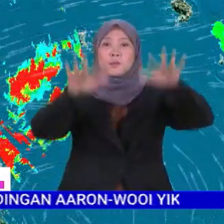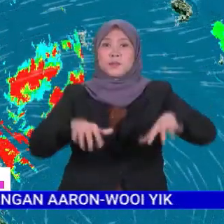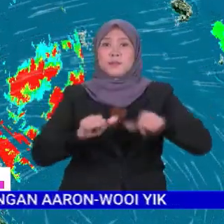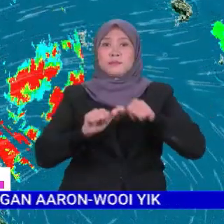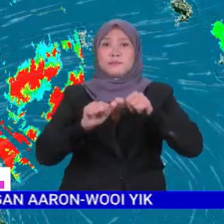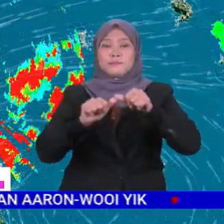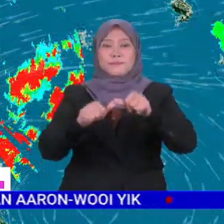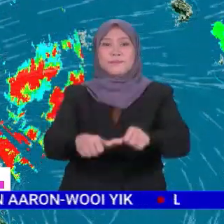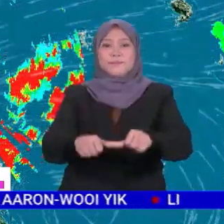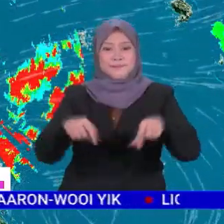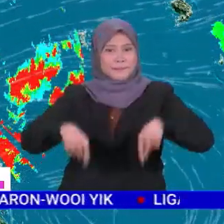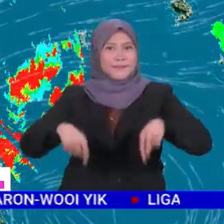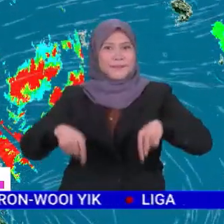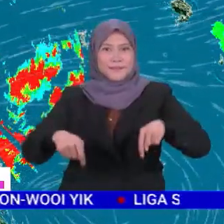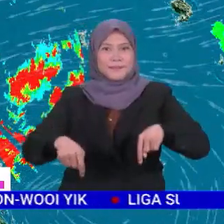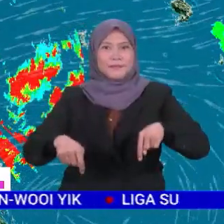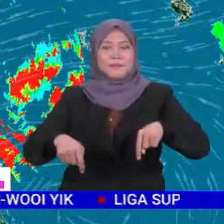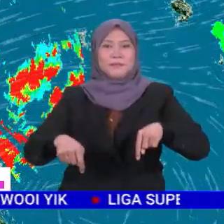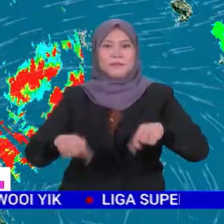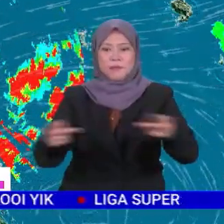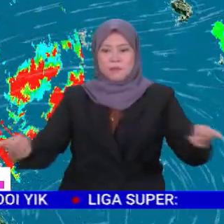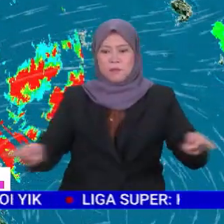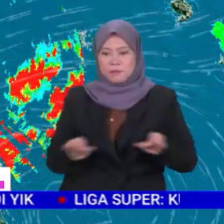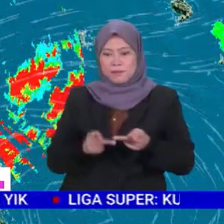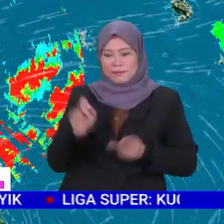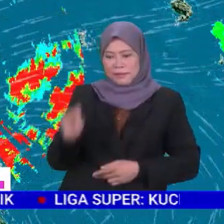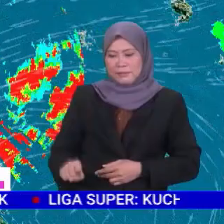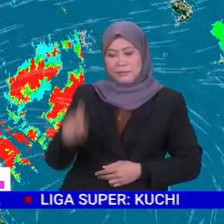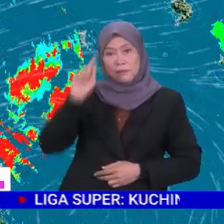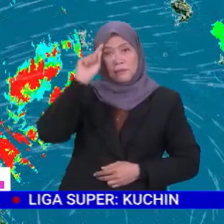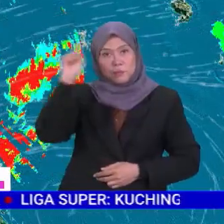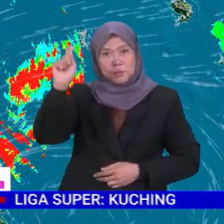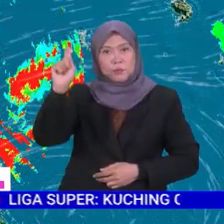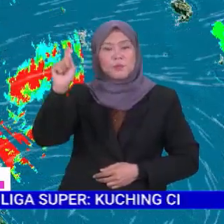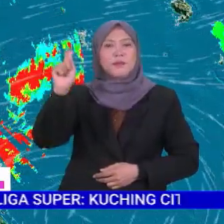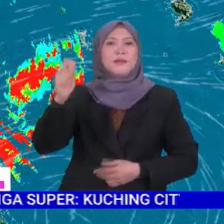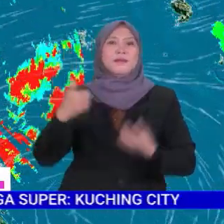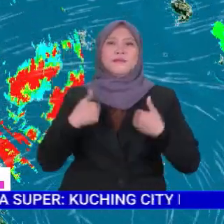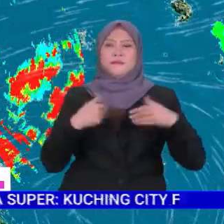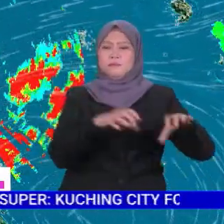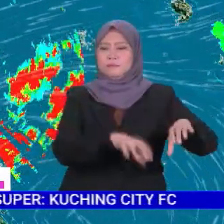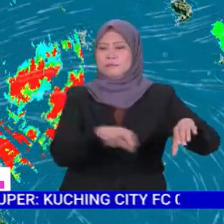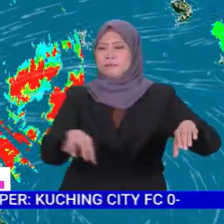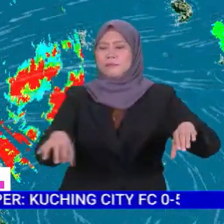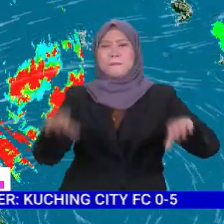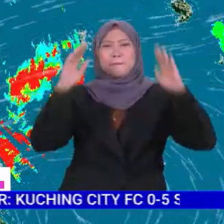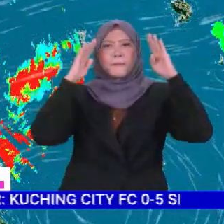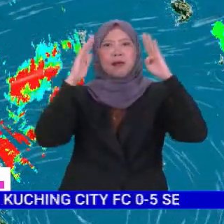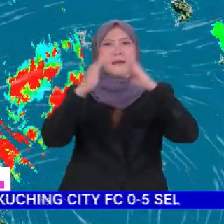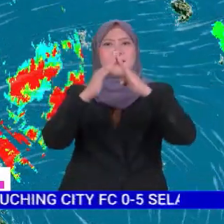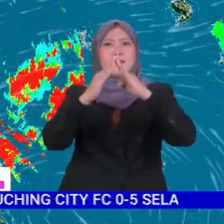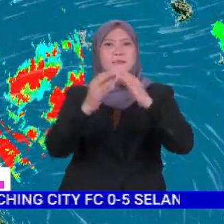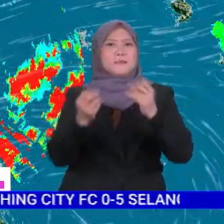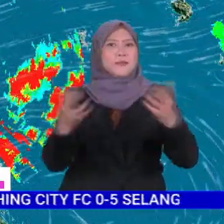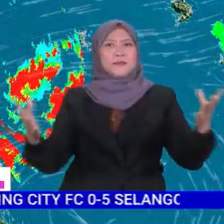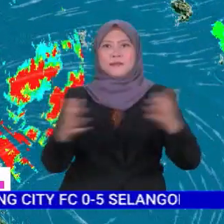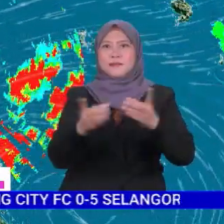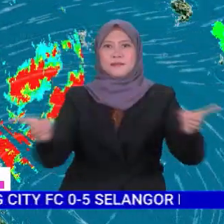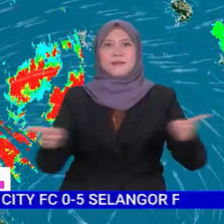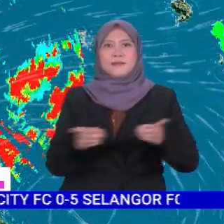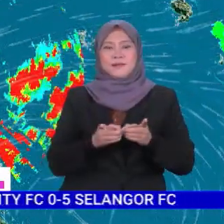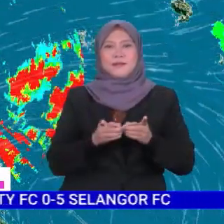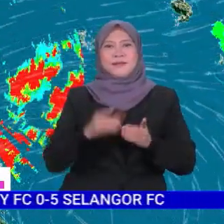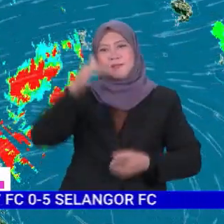lagi berterusan pada hari ini untuk kawasan di sekitar selatan Terengganu, beberapa daerah di sekitar selatan Pahang dan juga di kebanyakan daerah